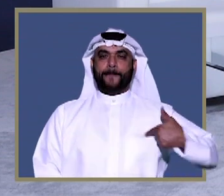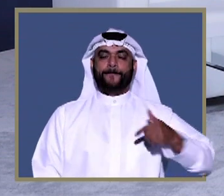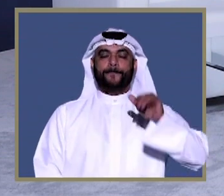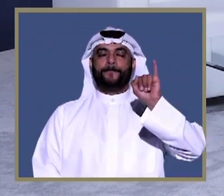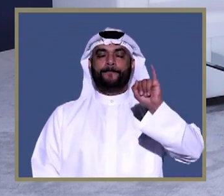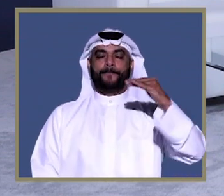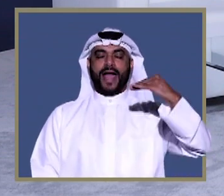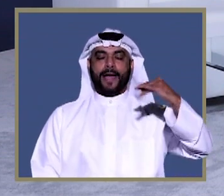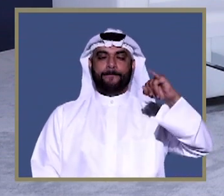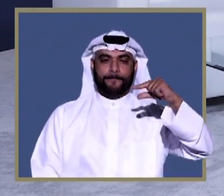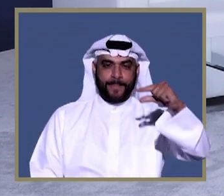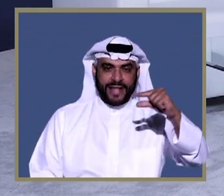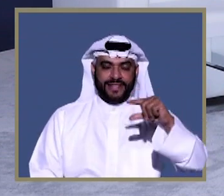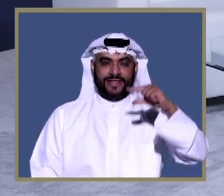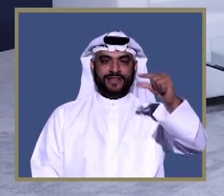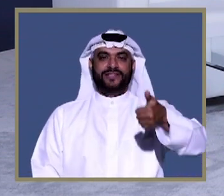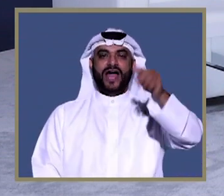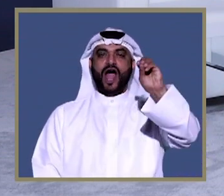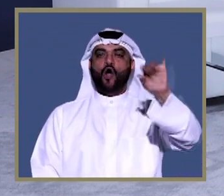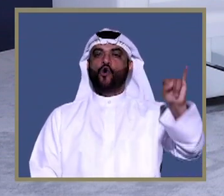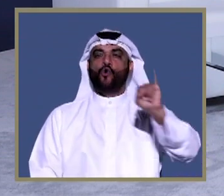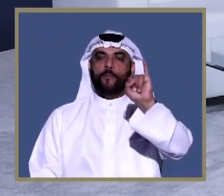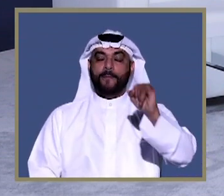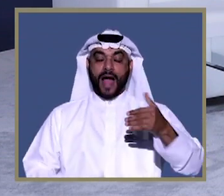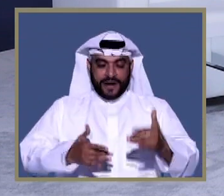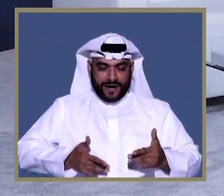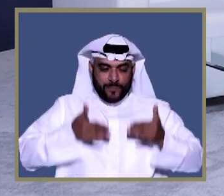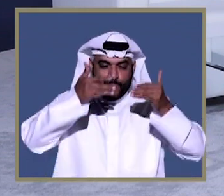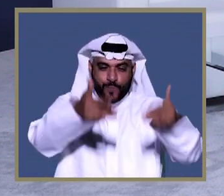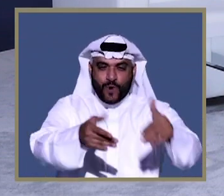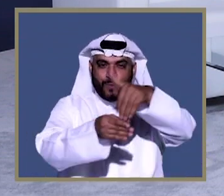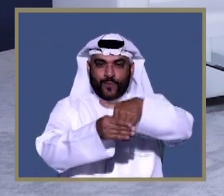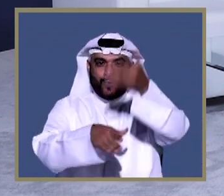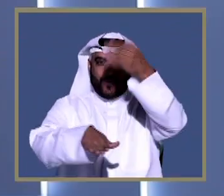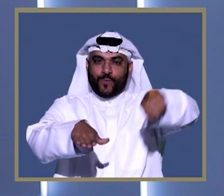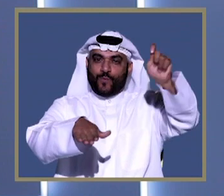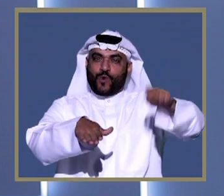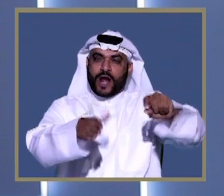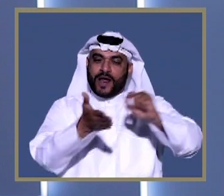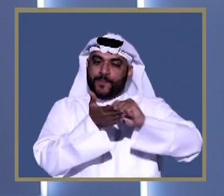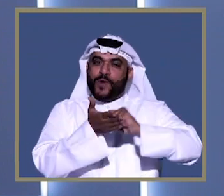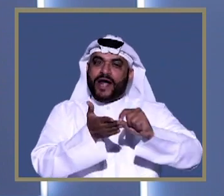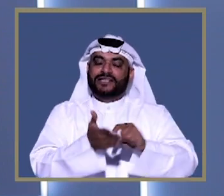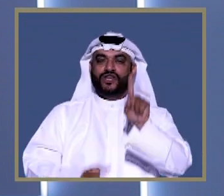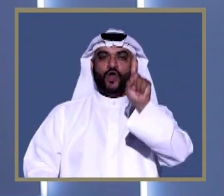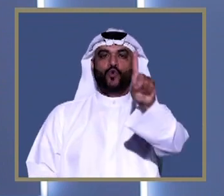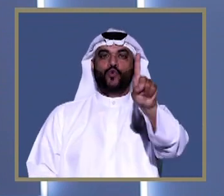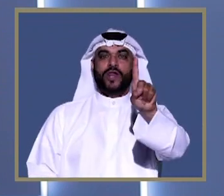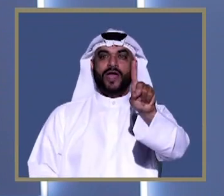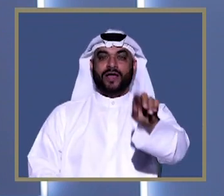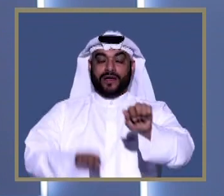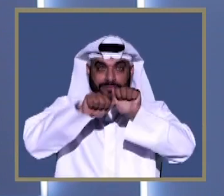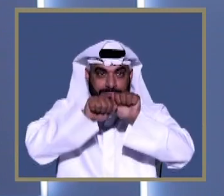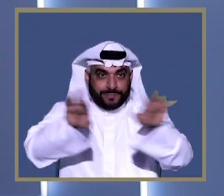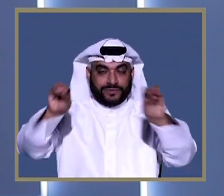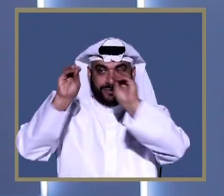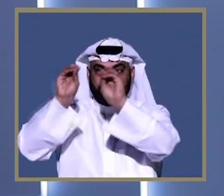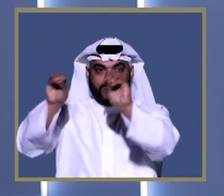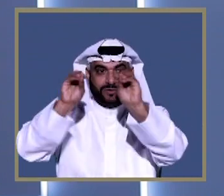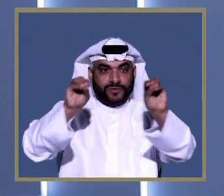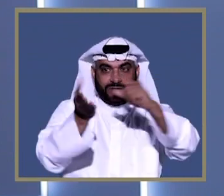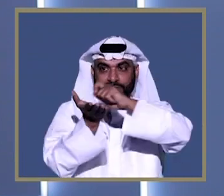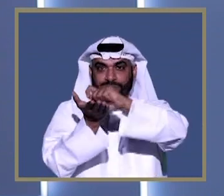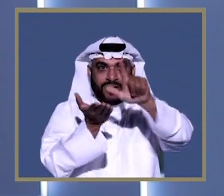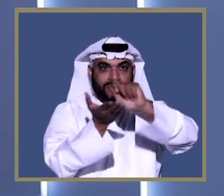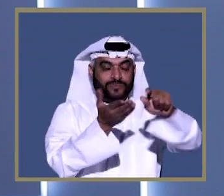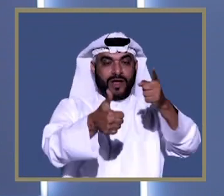أخوكم الدكتور محمد الداهوم مرشح الدائرة الأولى. أنا جئت إلى هذا المكان لأوجه رسائل إلى الشعب